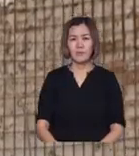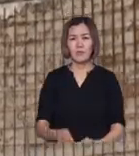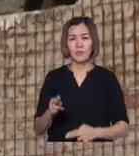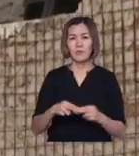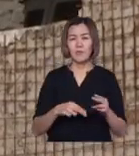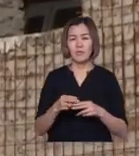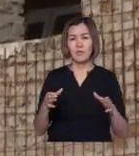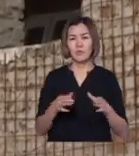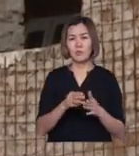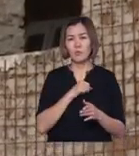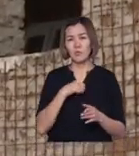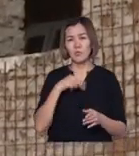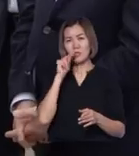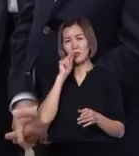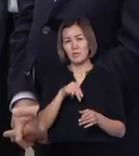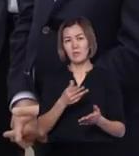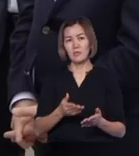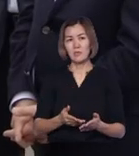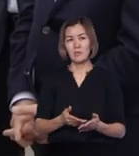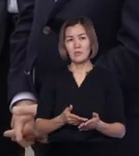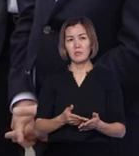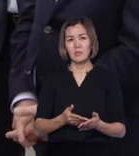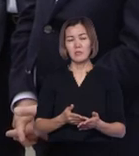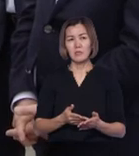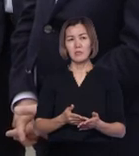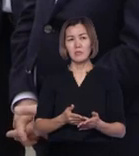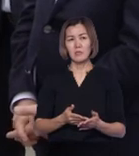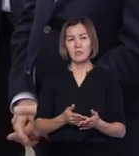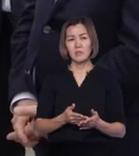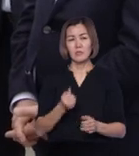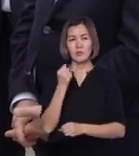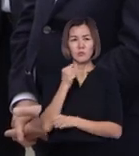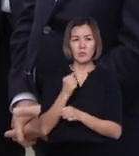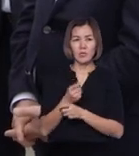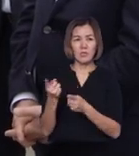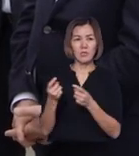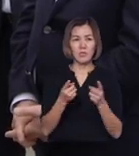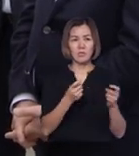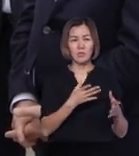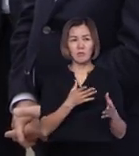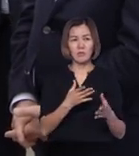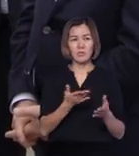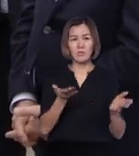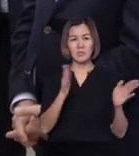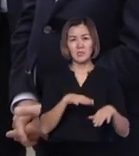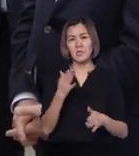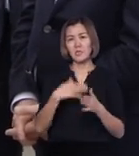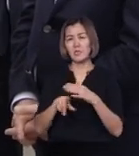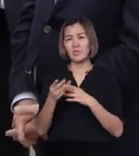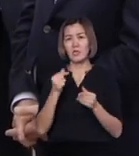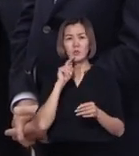істемейді. Арзан ақшаға даладағы бригаданы, дикий бригаданы жинап аласыңдар да қоясыңдар, істейді де кетіп қалады. Бәрің ақшаны